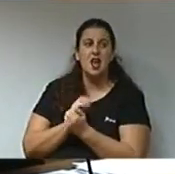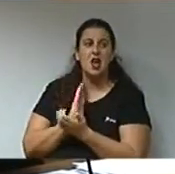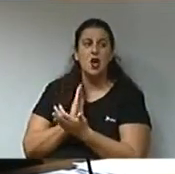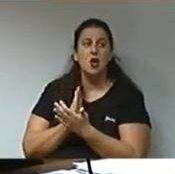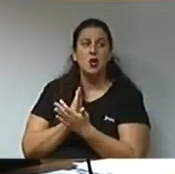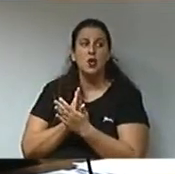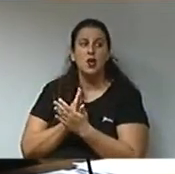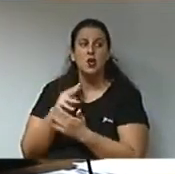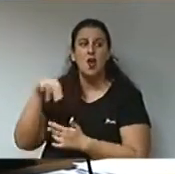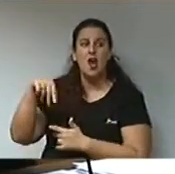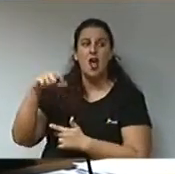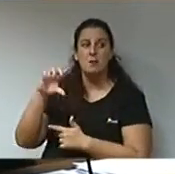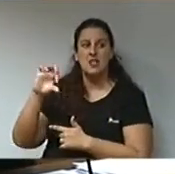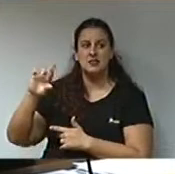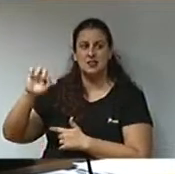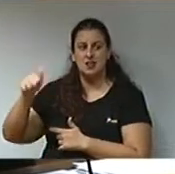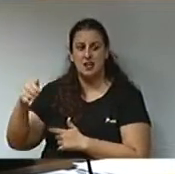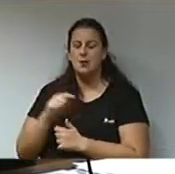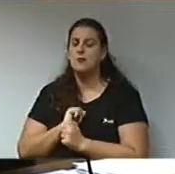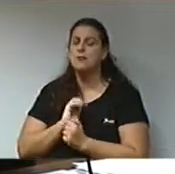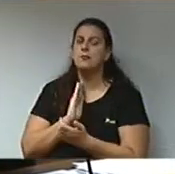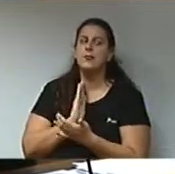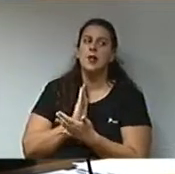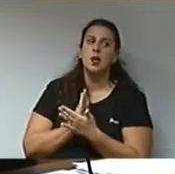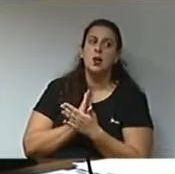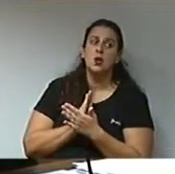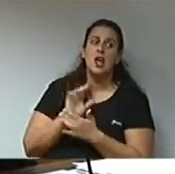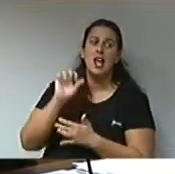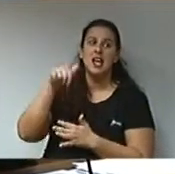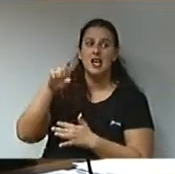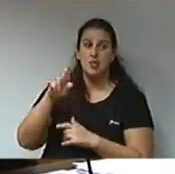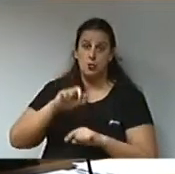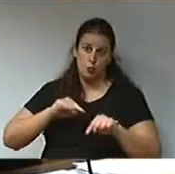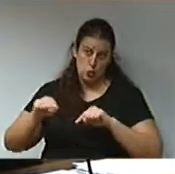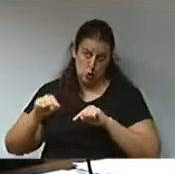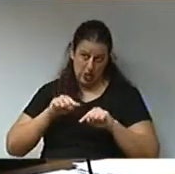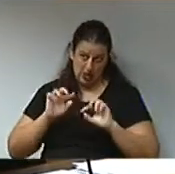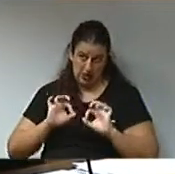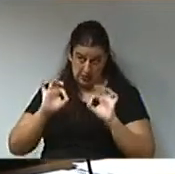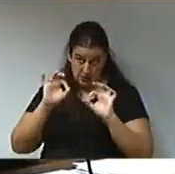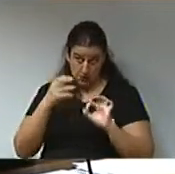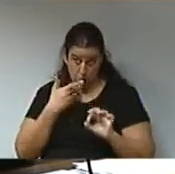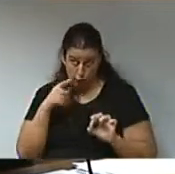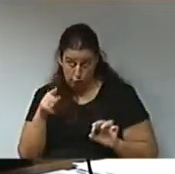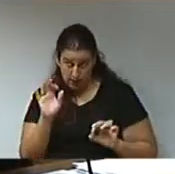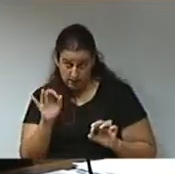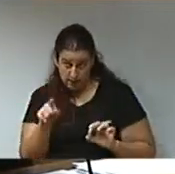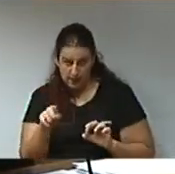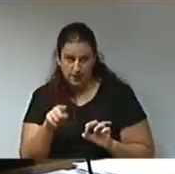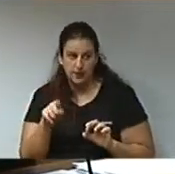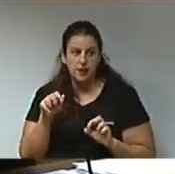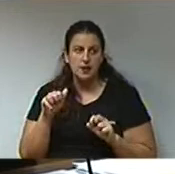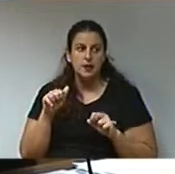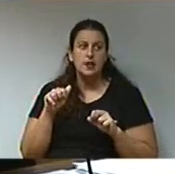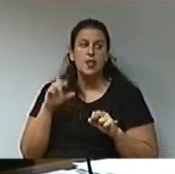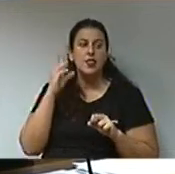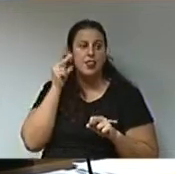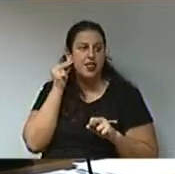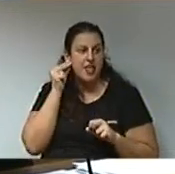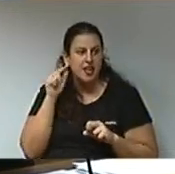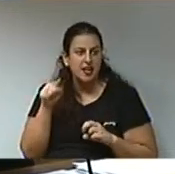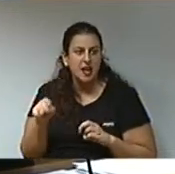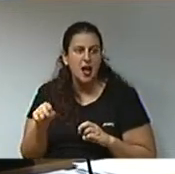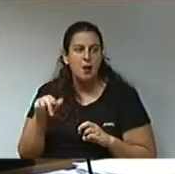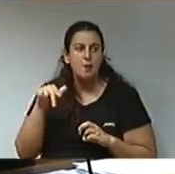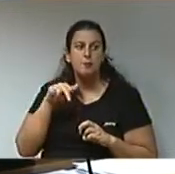Carreixet d'Almàssera, CEIP de la Encarnació en Torrent, el coneix, el de la Xara de Dénia, el